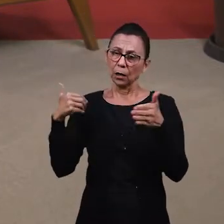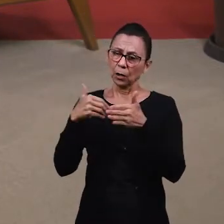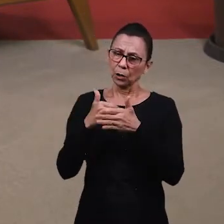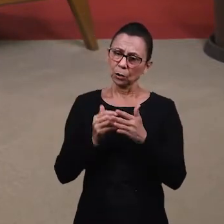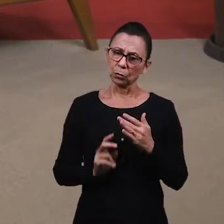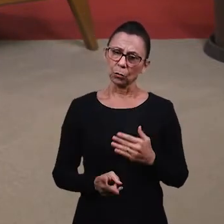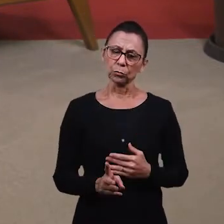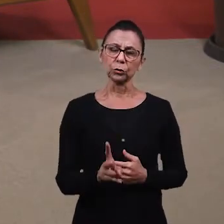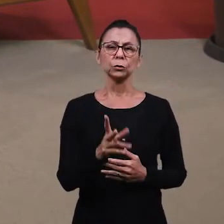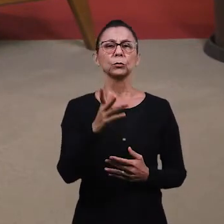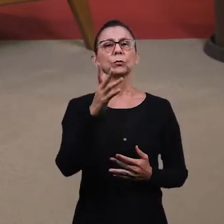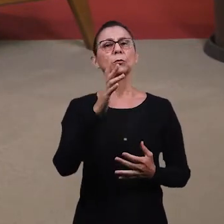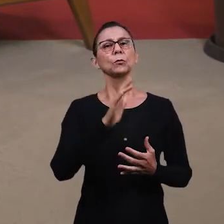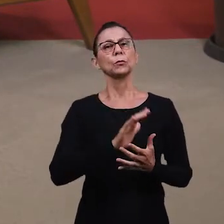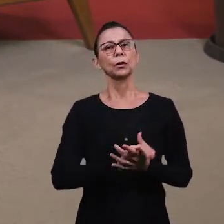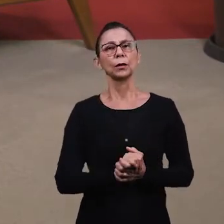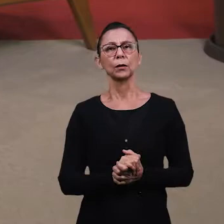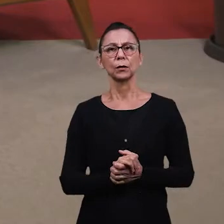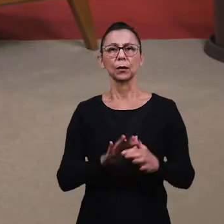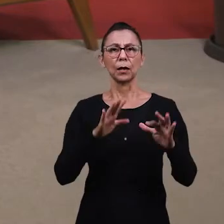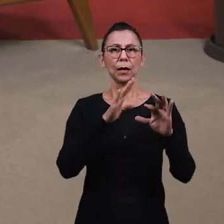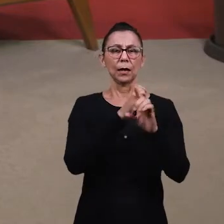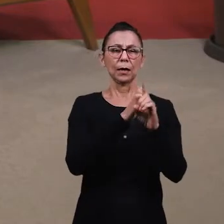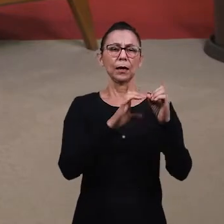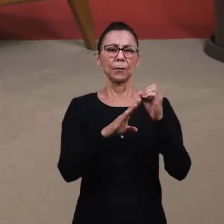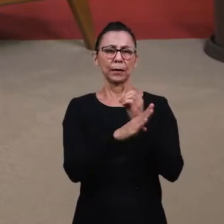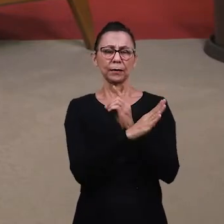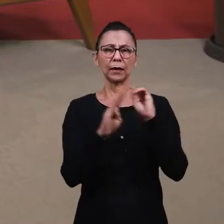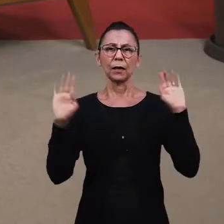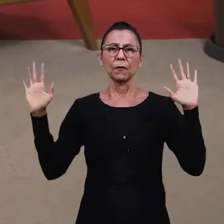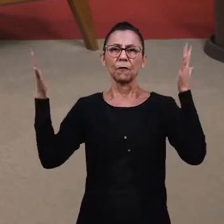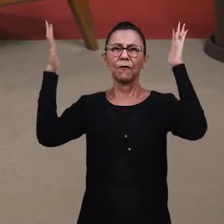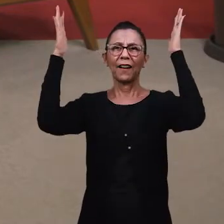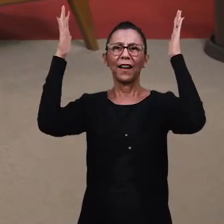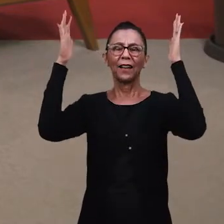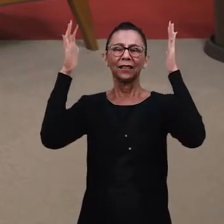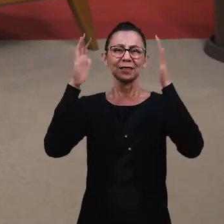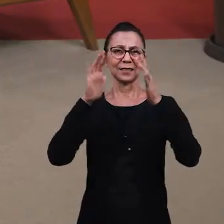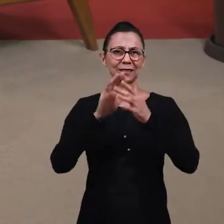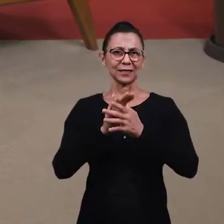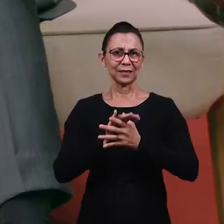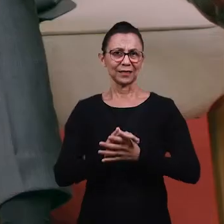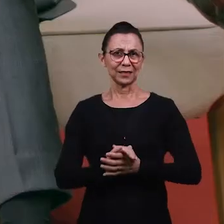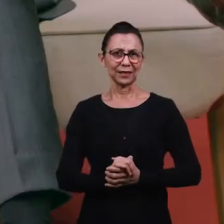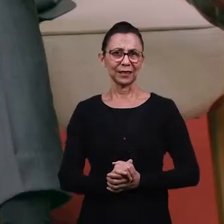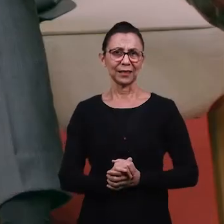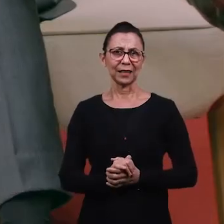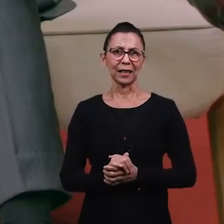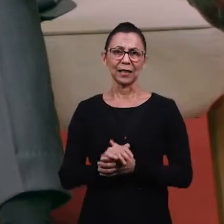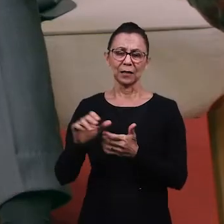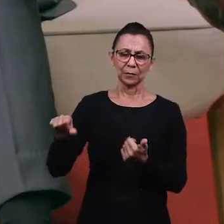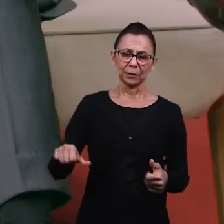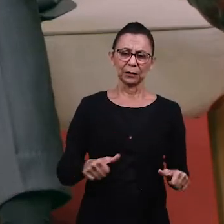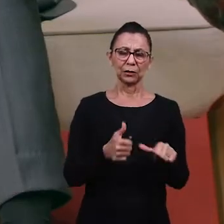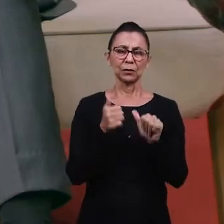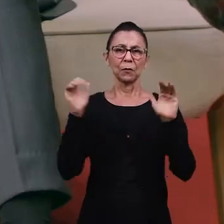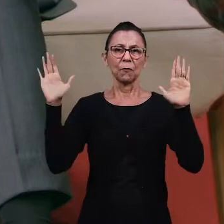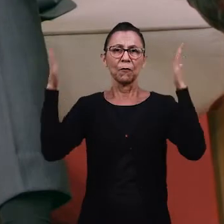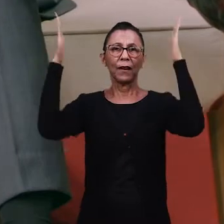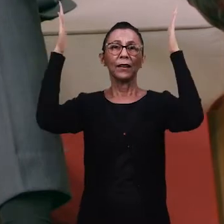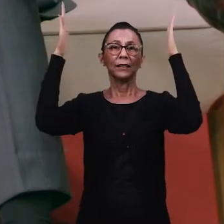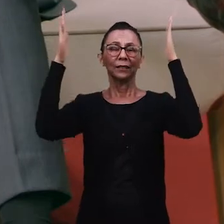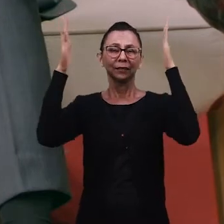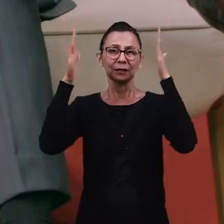donc le jour du versement du Saint-Esprit, il demeure le long des siècles. Le